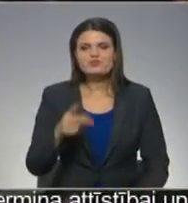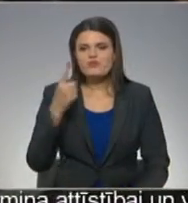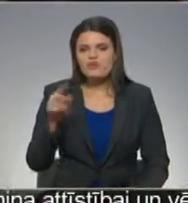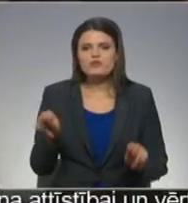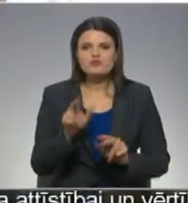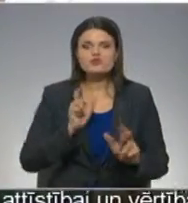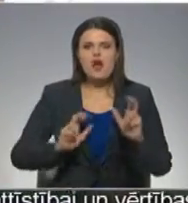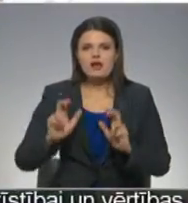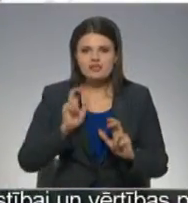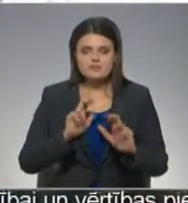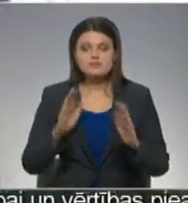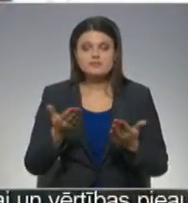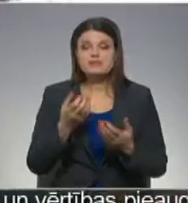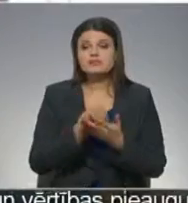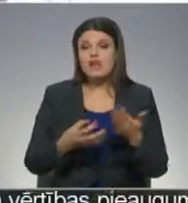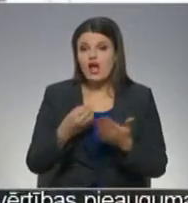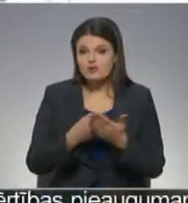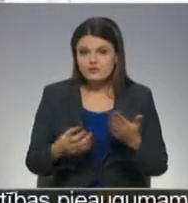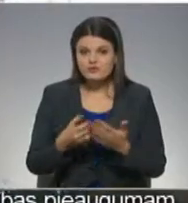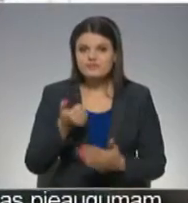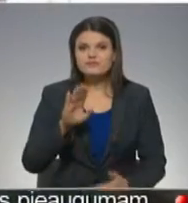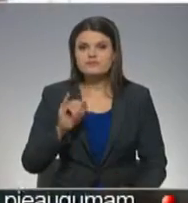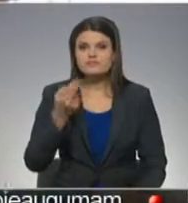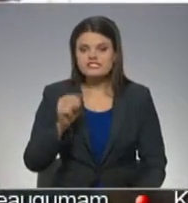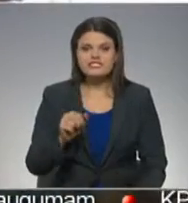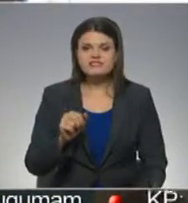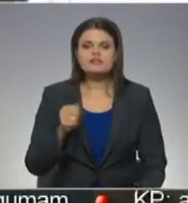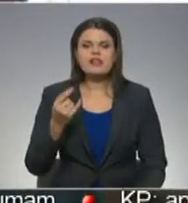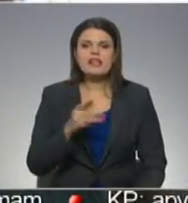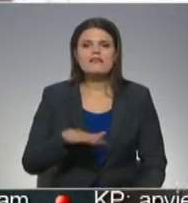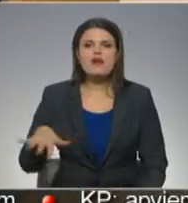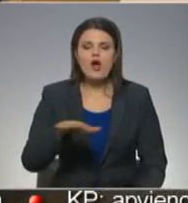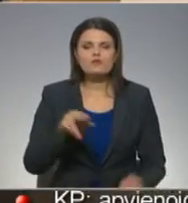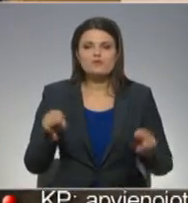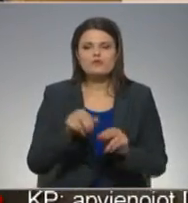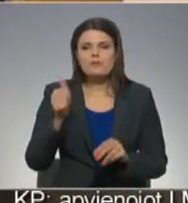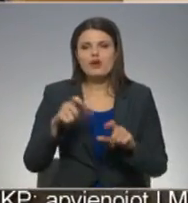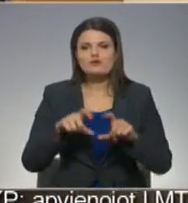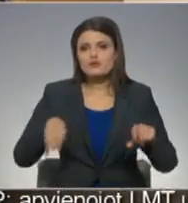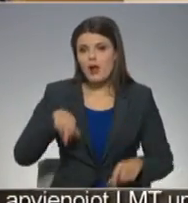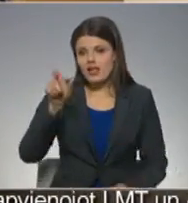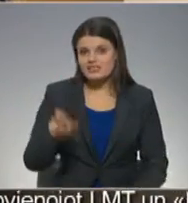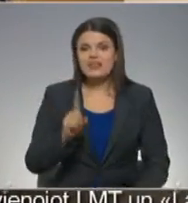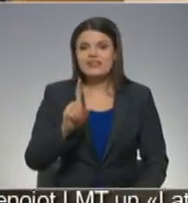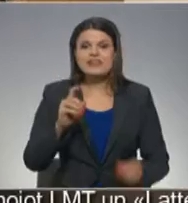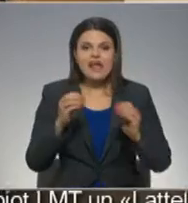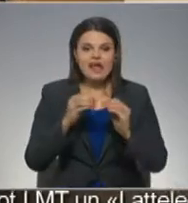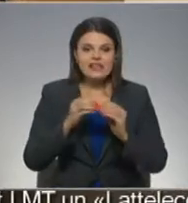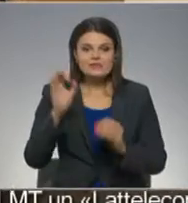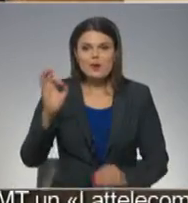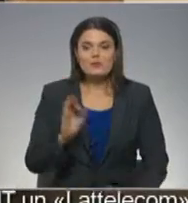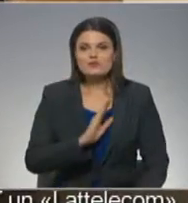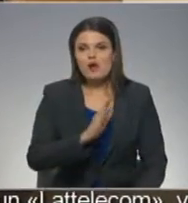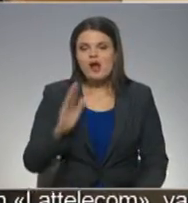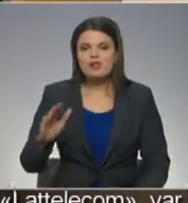mūzikas akadēmiju. Tomēr, kā skaidro, Jēkaba Graubiņa Līvānu mūzikas un mākslas skolas direktors, tikai 10% no katras mūzikas